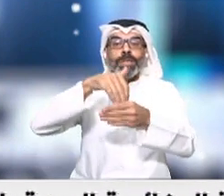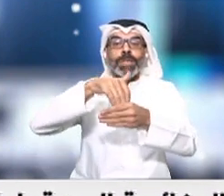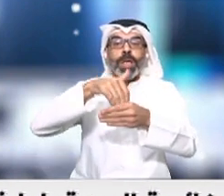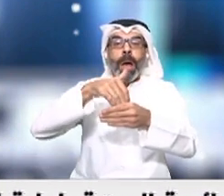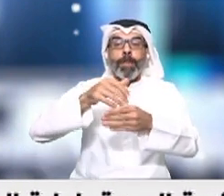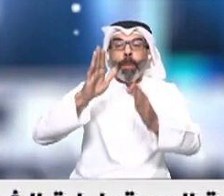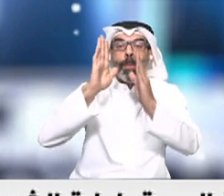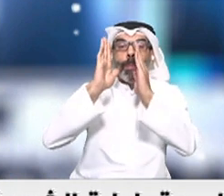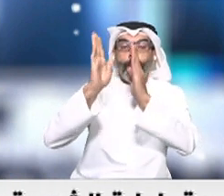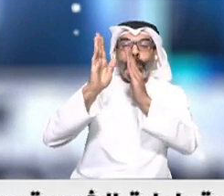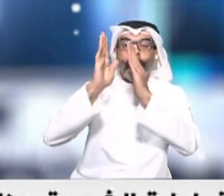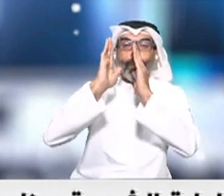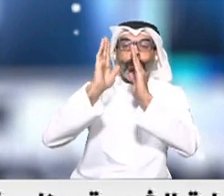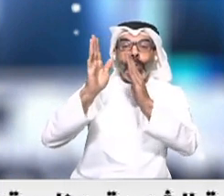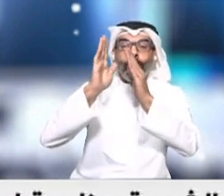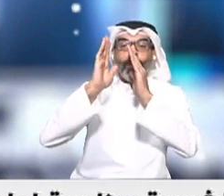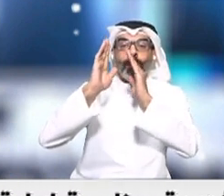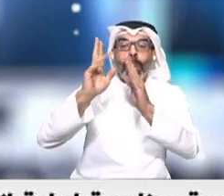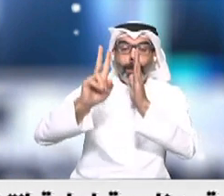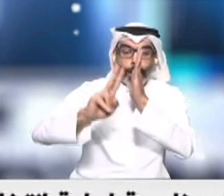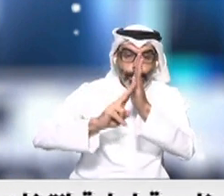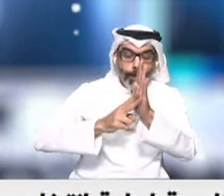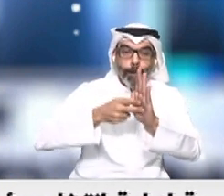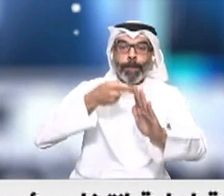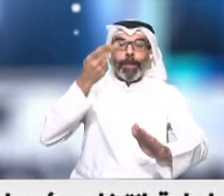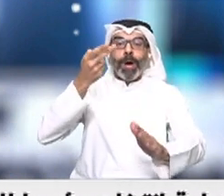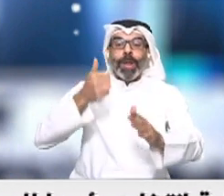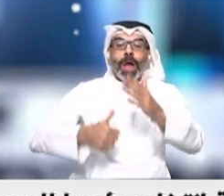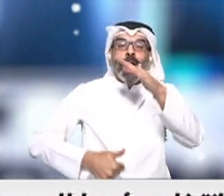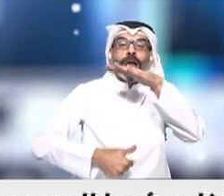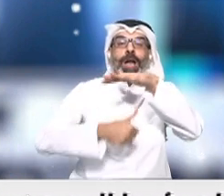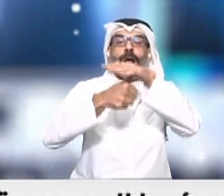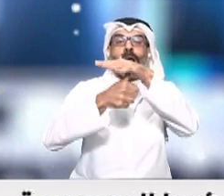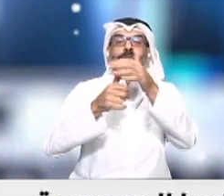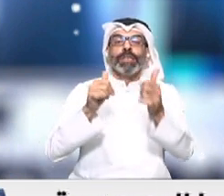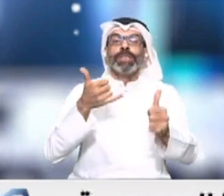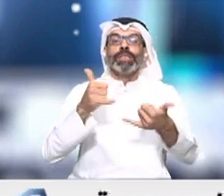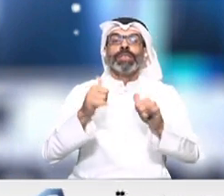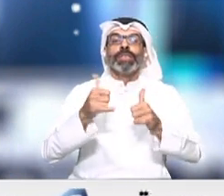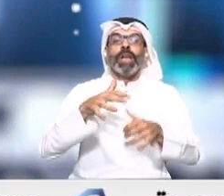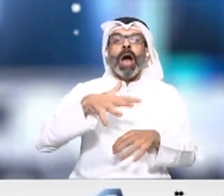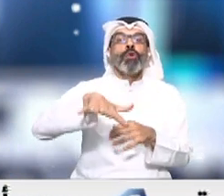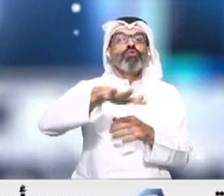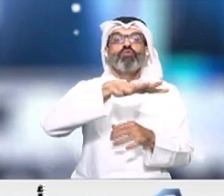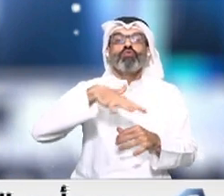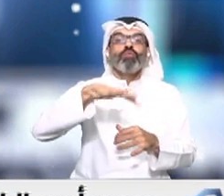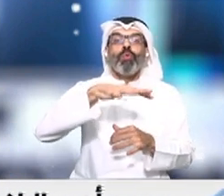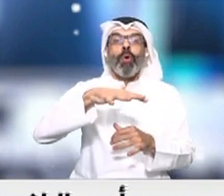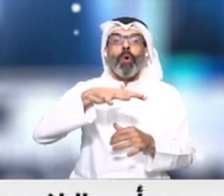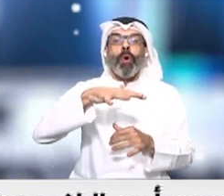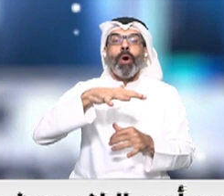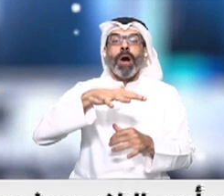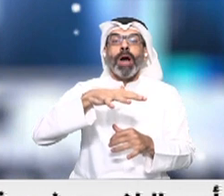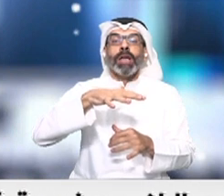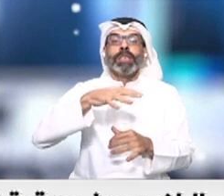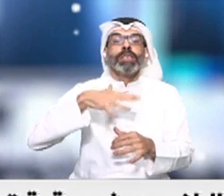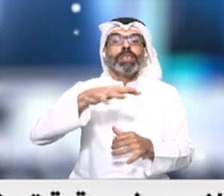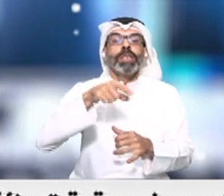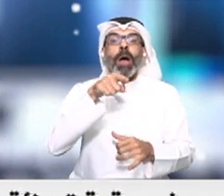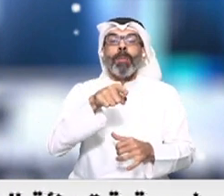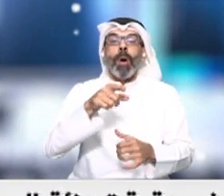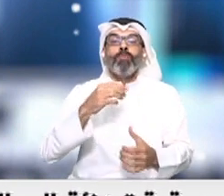خالص تهانيه بمناسبه اعاده انتخاب فخامته رئيسا للجمهوريه الجزائريه الديمقراطيه الشعبيه